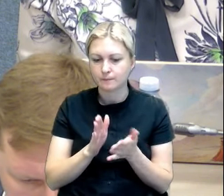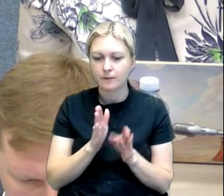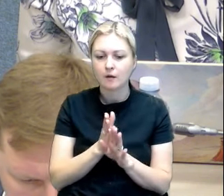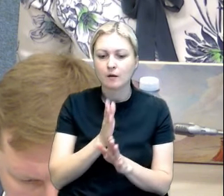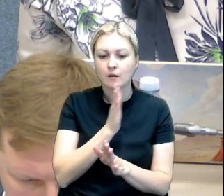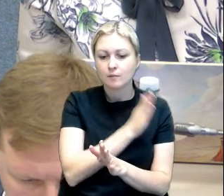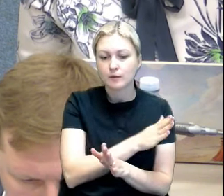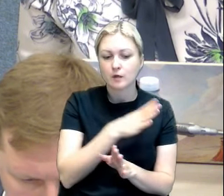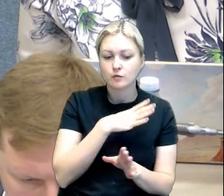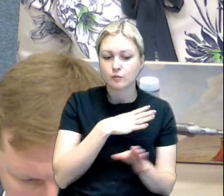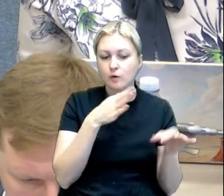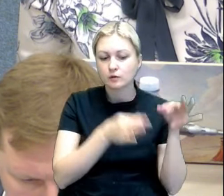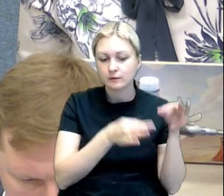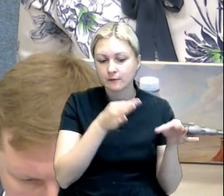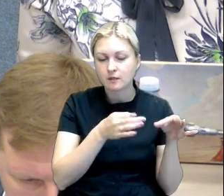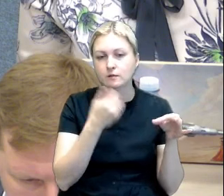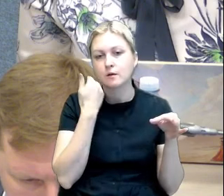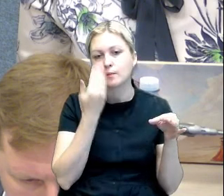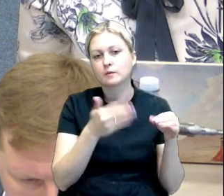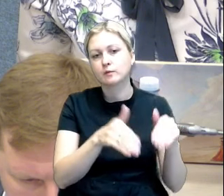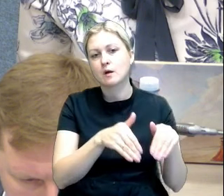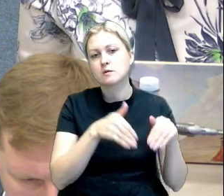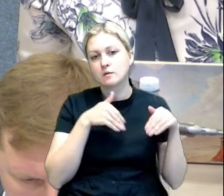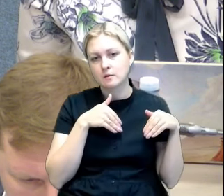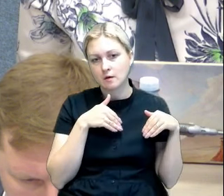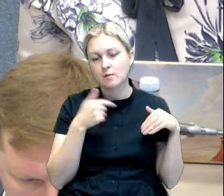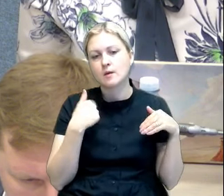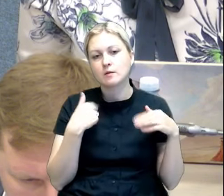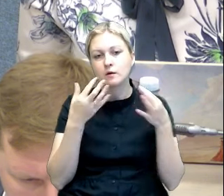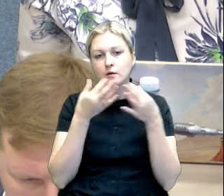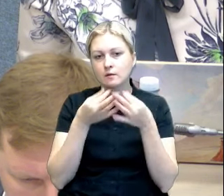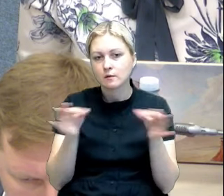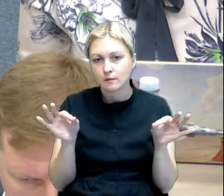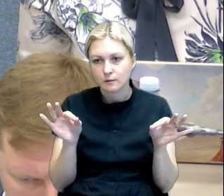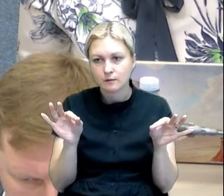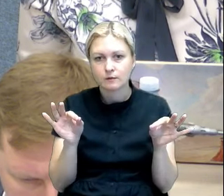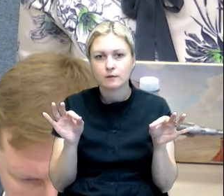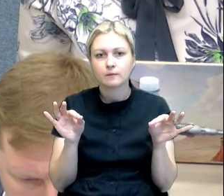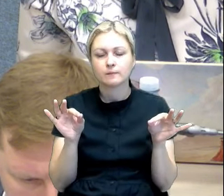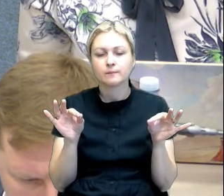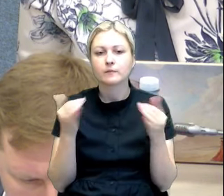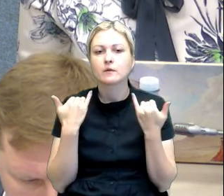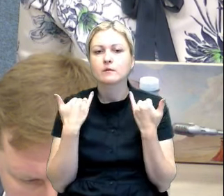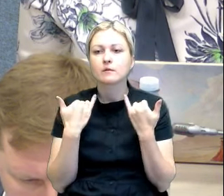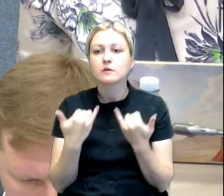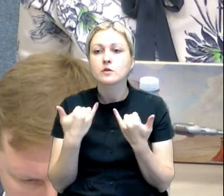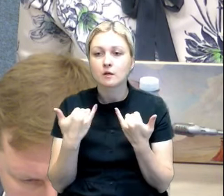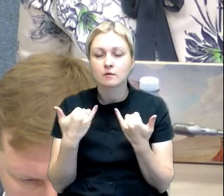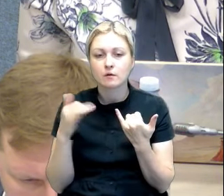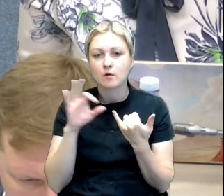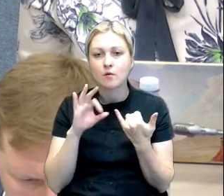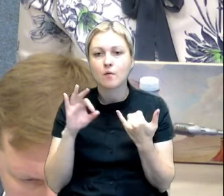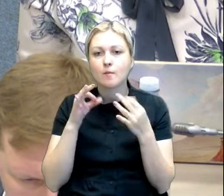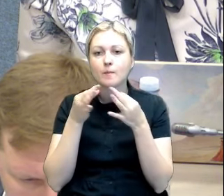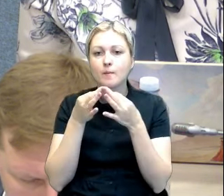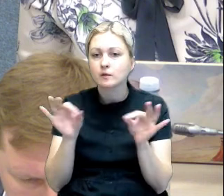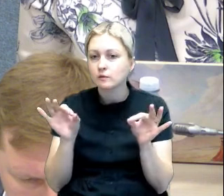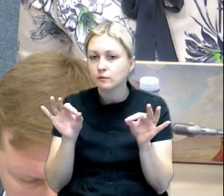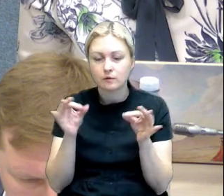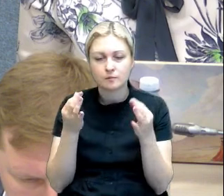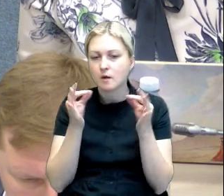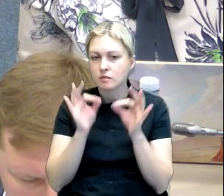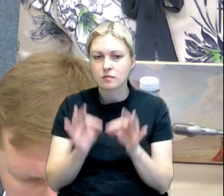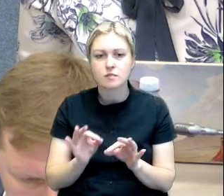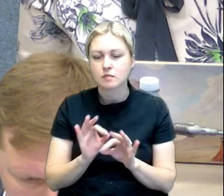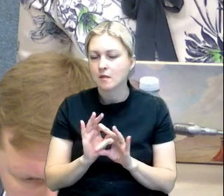atsitraukėm nuo šito bet mano siūlymas būtų sekantis šiandien dienai kas yra pasiūlyta yra tikrai netinkama aš